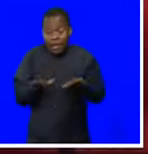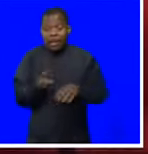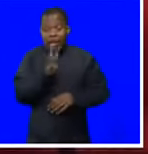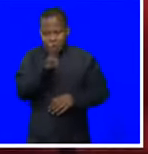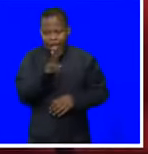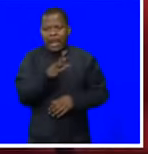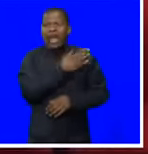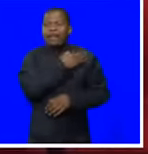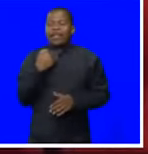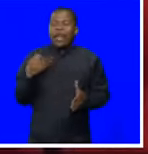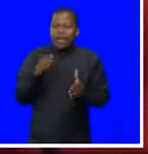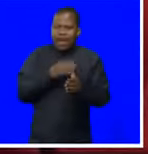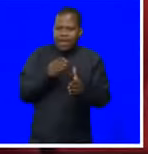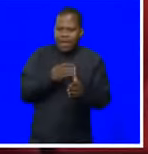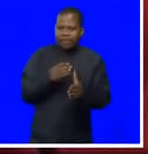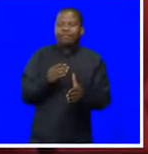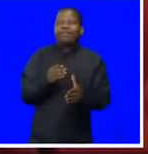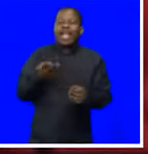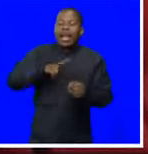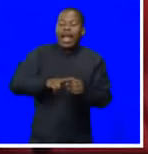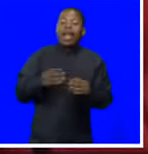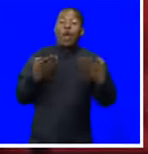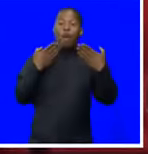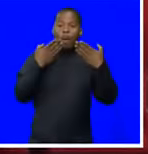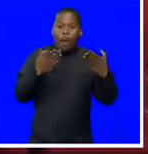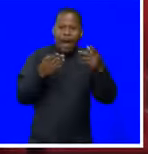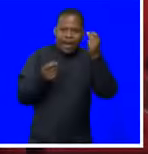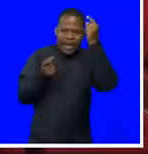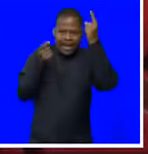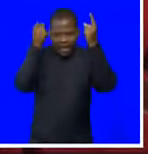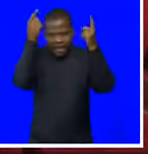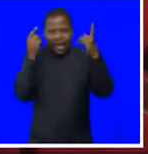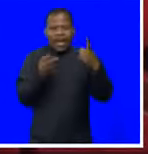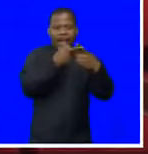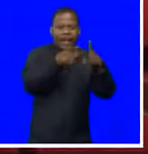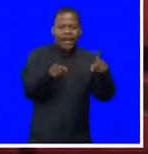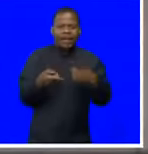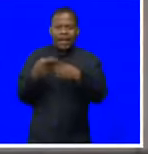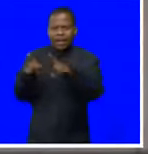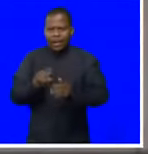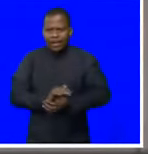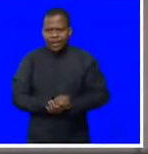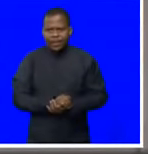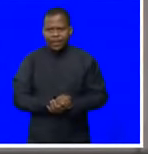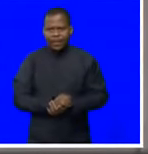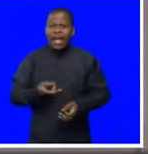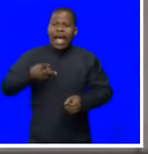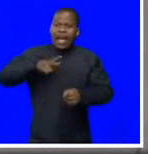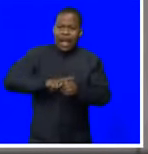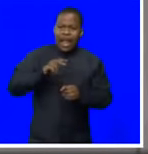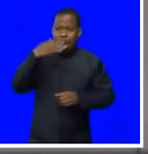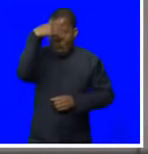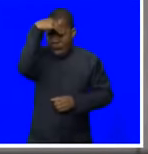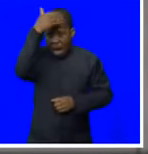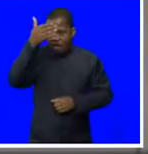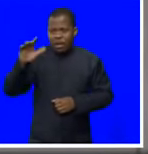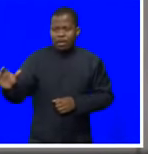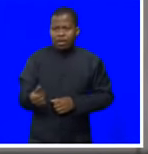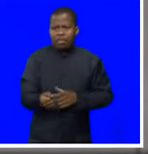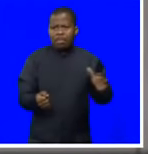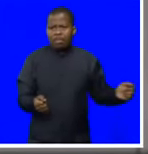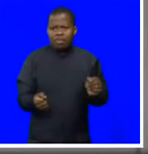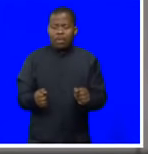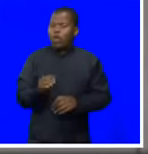yemalunga yabonga nato tincomo tendlu. Loku freezewa kuma post ongathi vele akusahambi